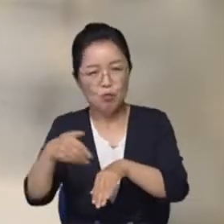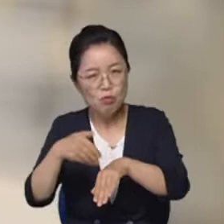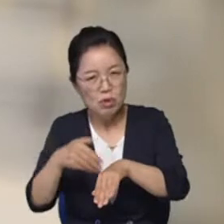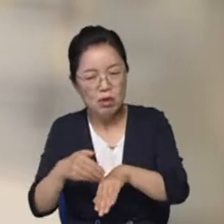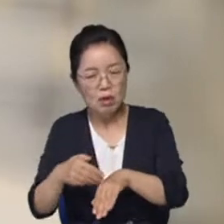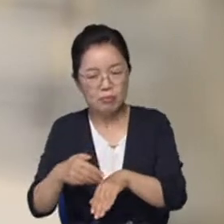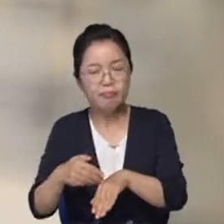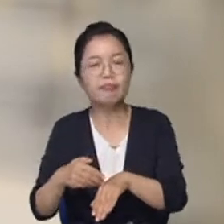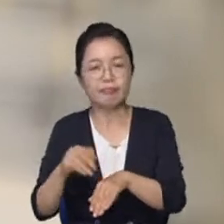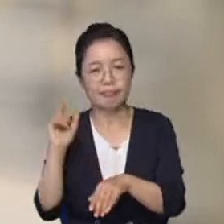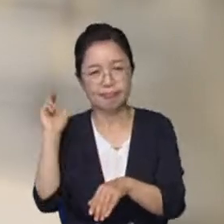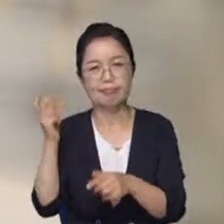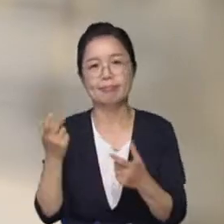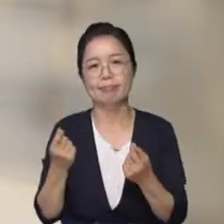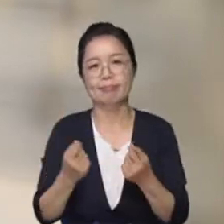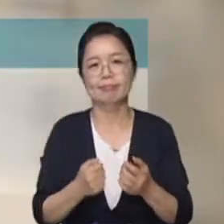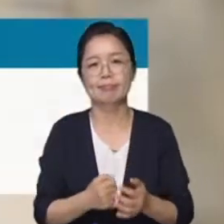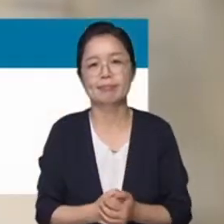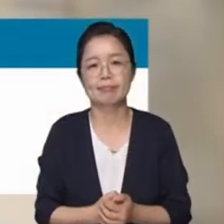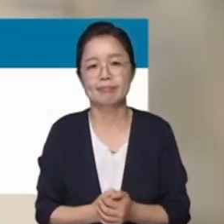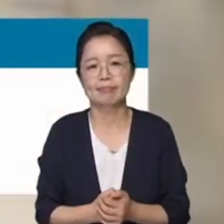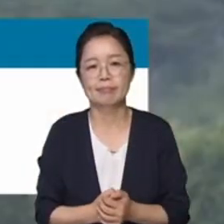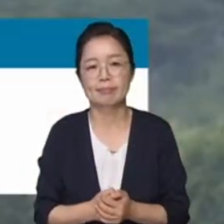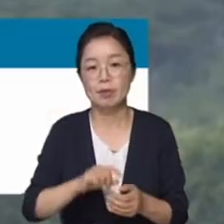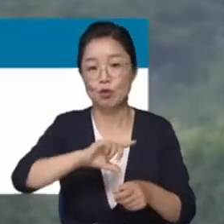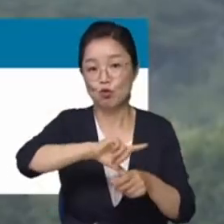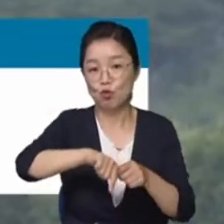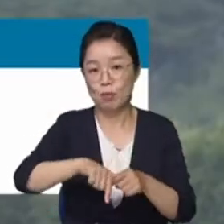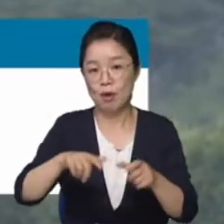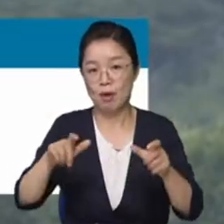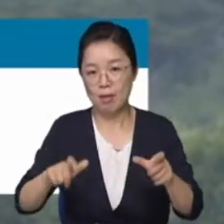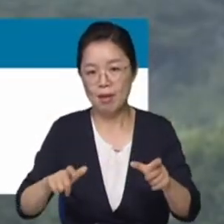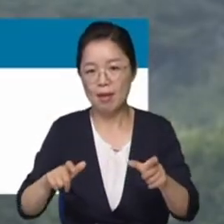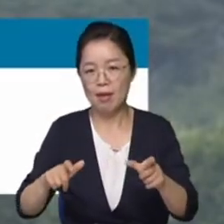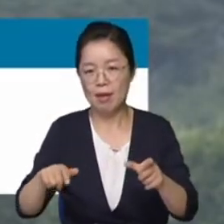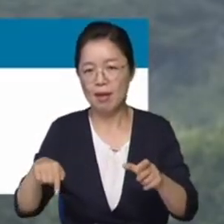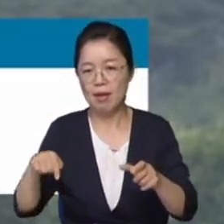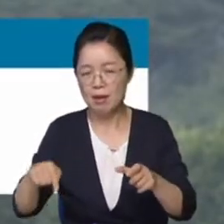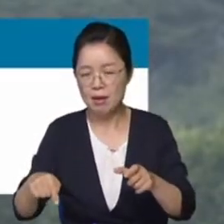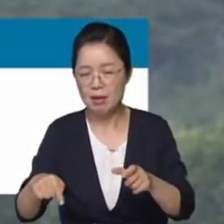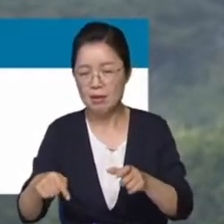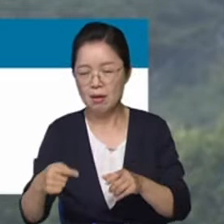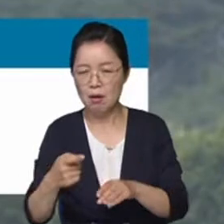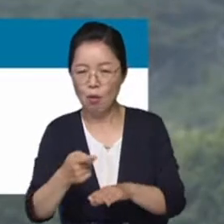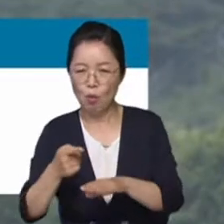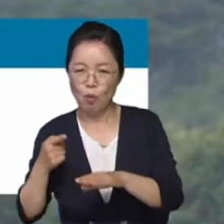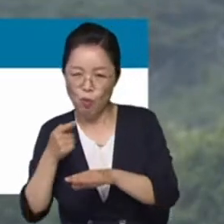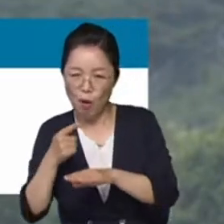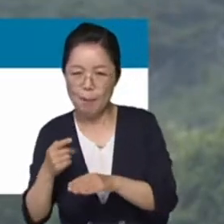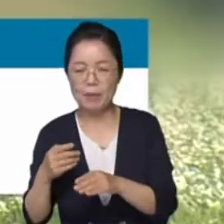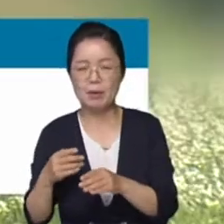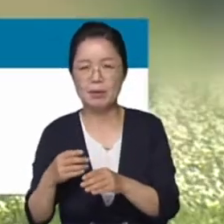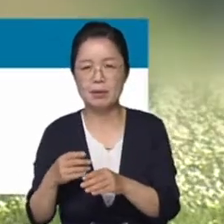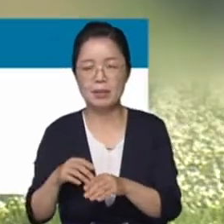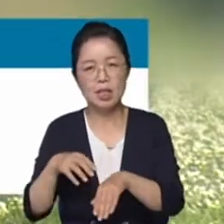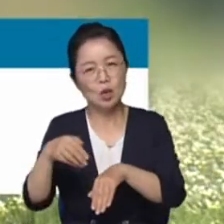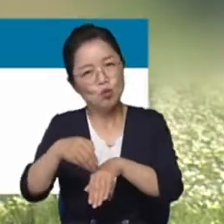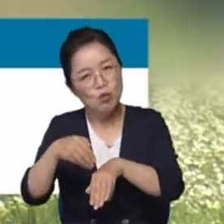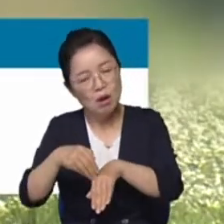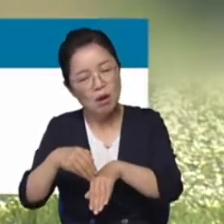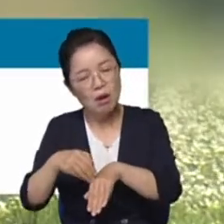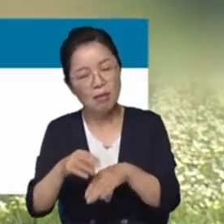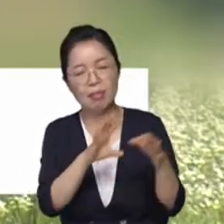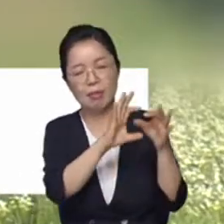알려졌습니다. 저희 그 인근에 있는 사격장인데 저희 기계화 그 사격장인데 그 훈련은